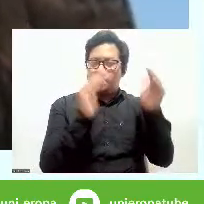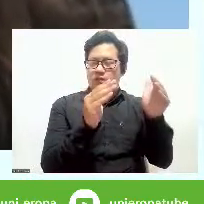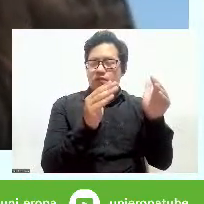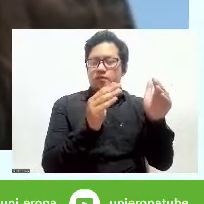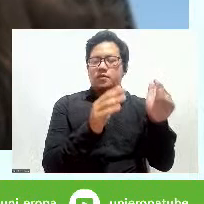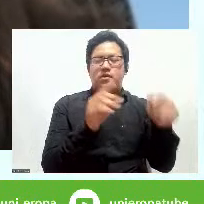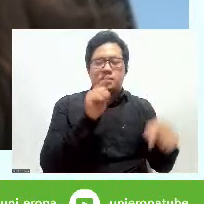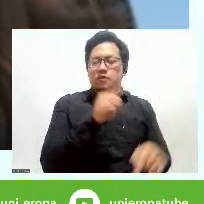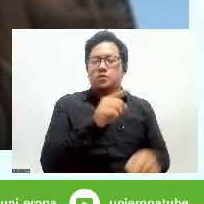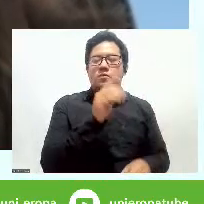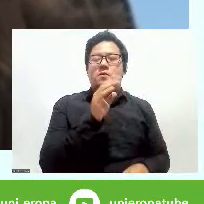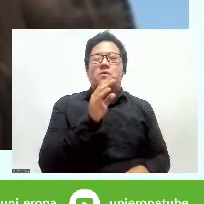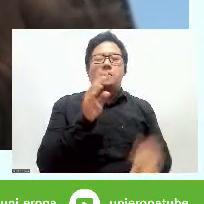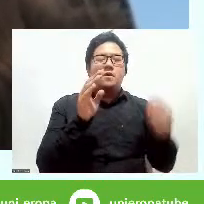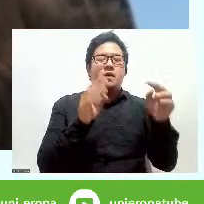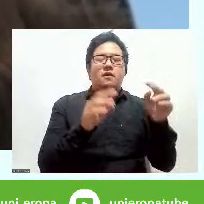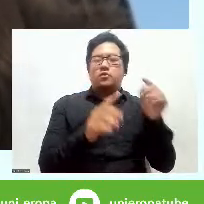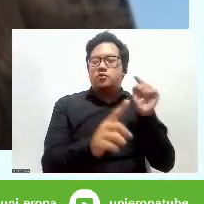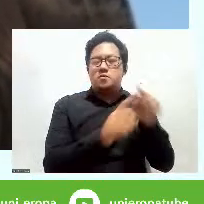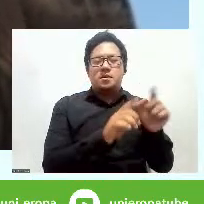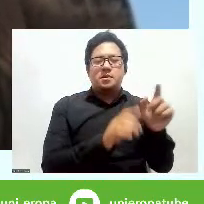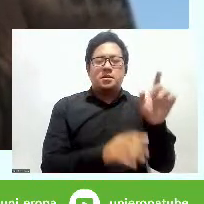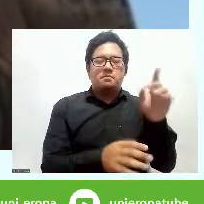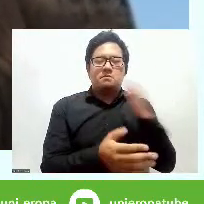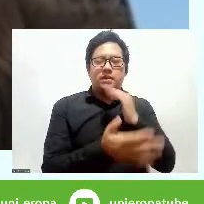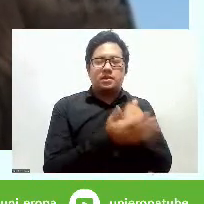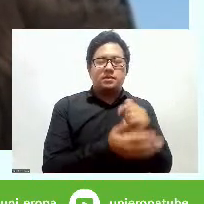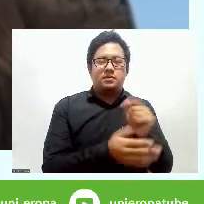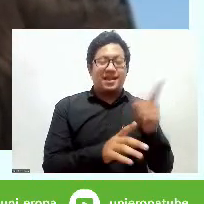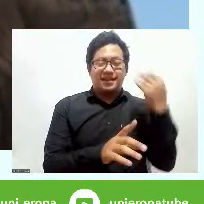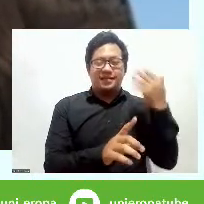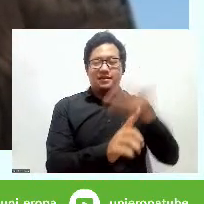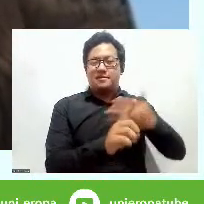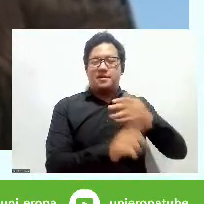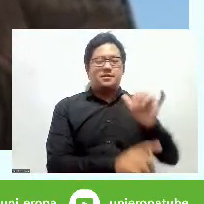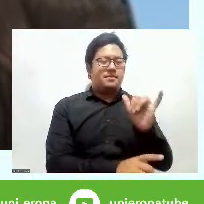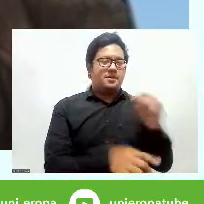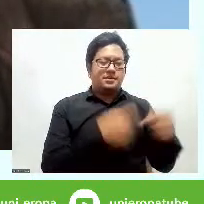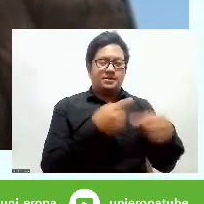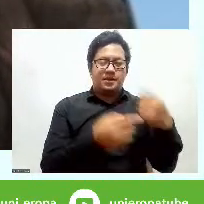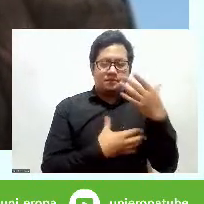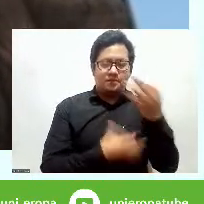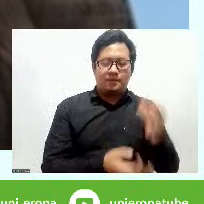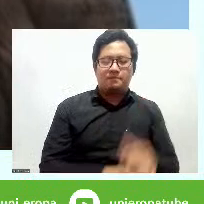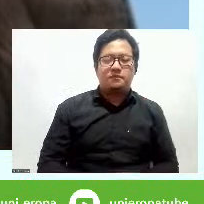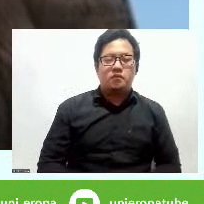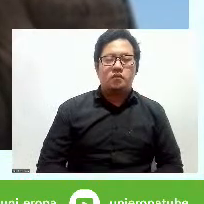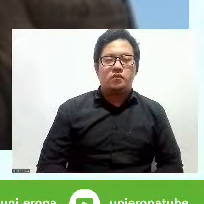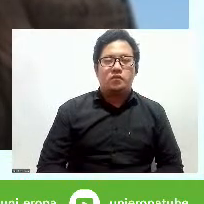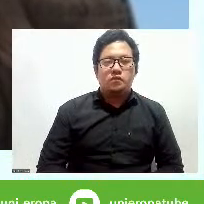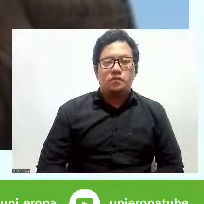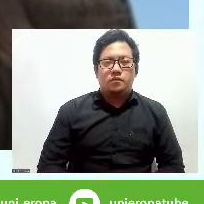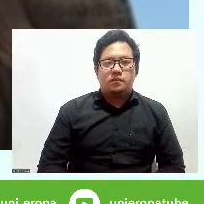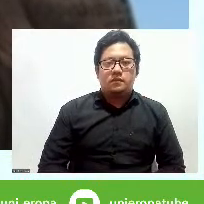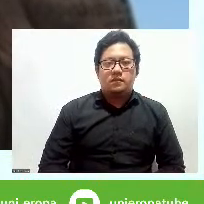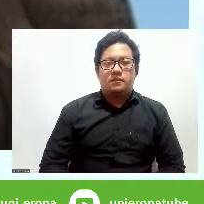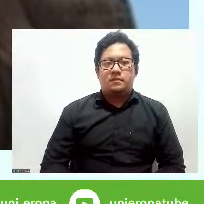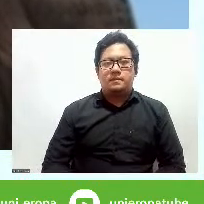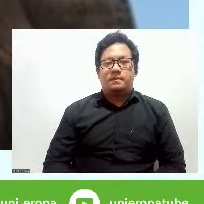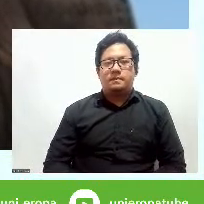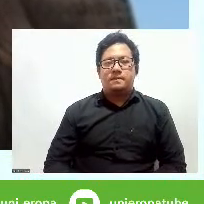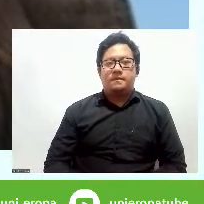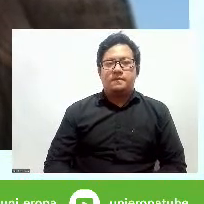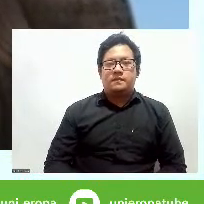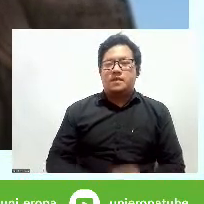ya banget tapi kalau kemarin lagi ramai juga nih dia banyak yang nonton serial di netflix